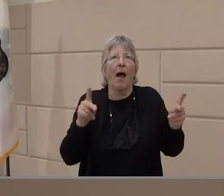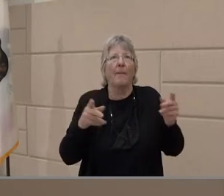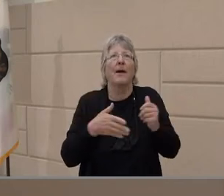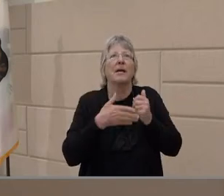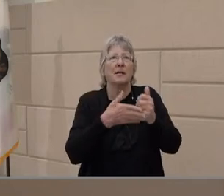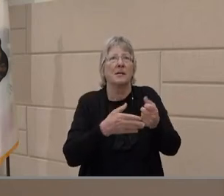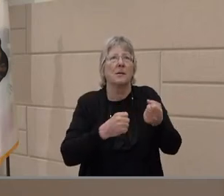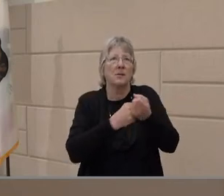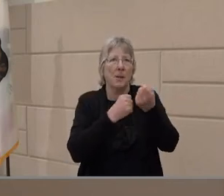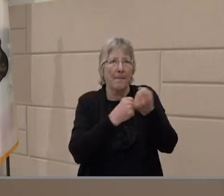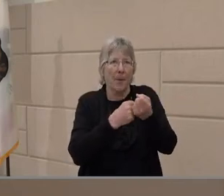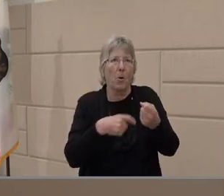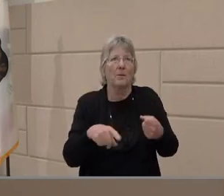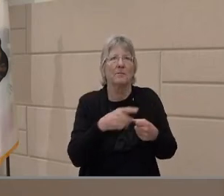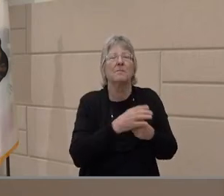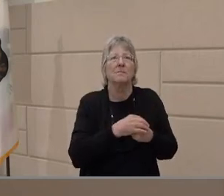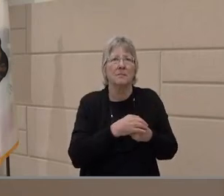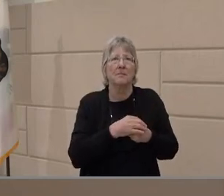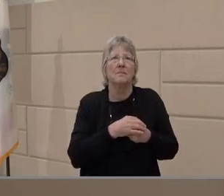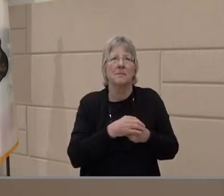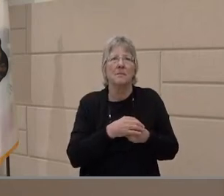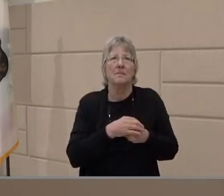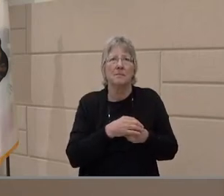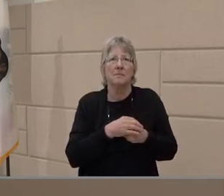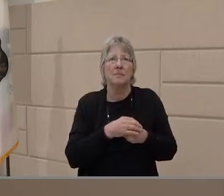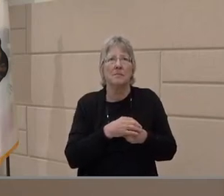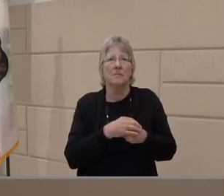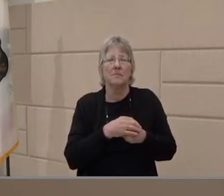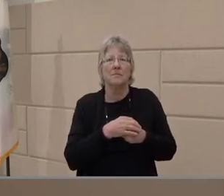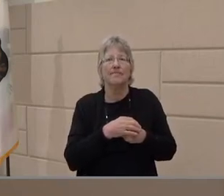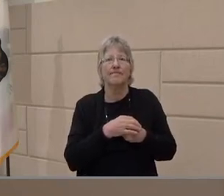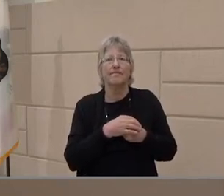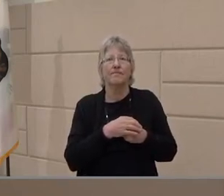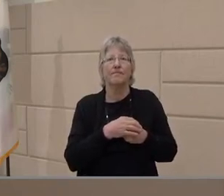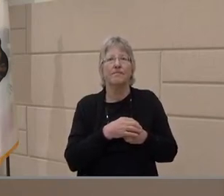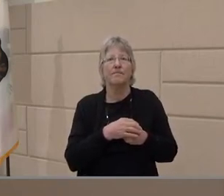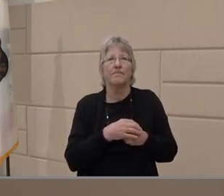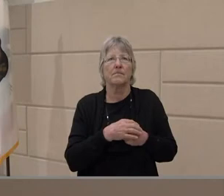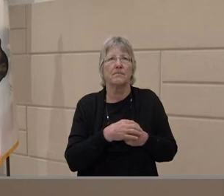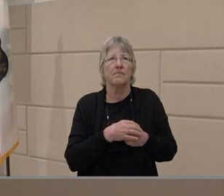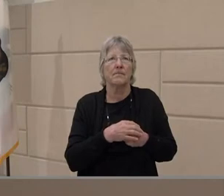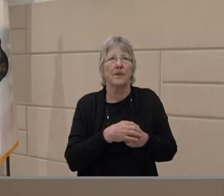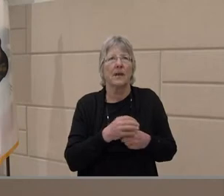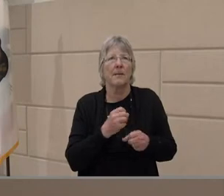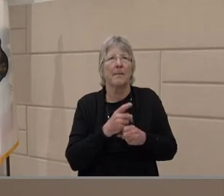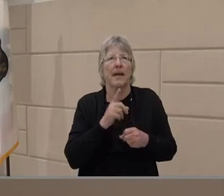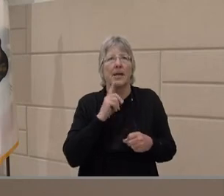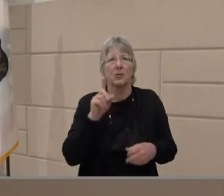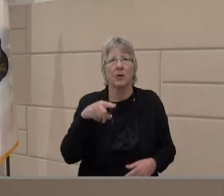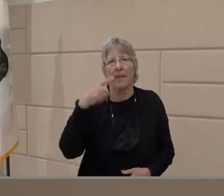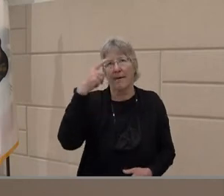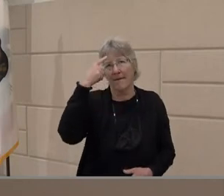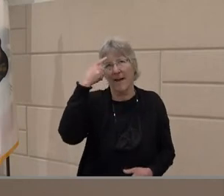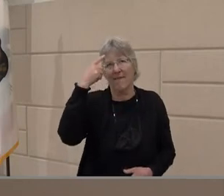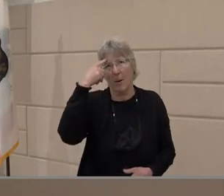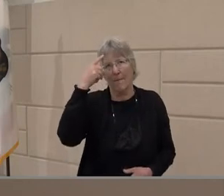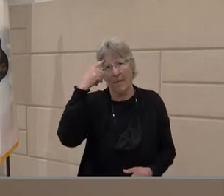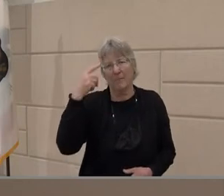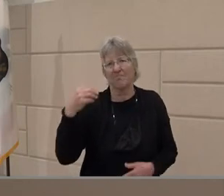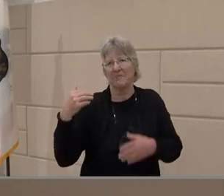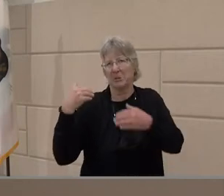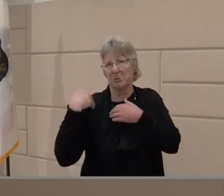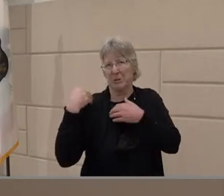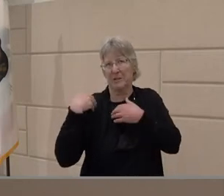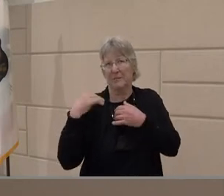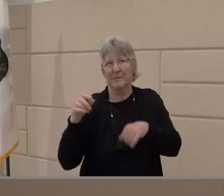เตียงประมาณโรยเนี่ยนั่นคือตระบัญจูนไอมอสมณะอบัตดอฮาซอนสั้นในหลังบิกระบอยยืงเนี่ยโดยฉะนั้นยืงตระแต่เตรียมตี